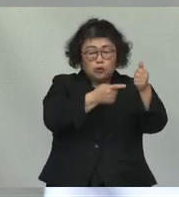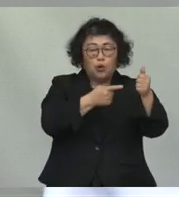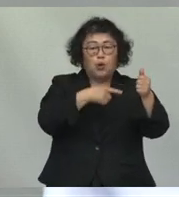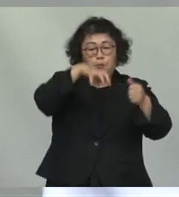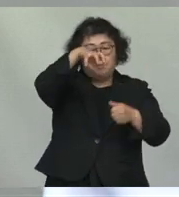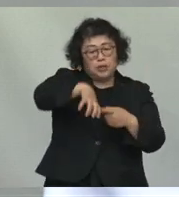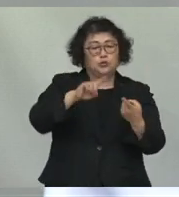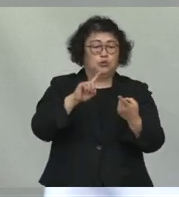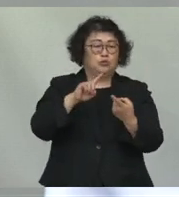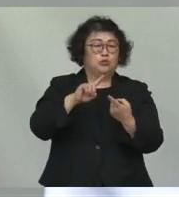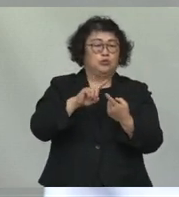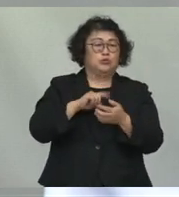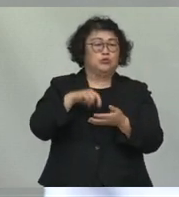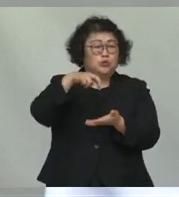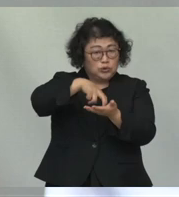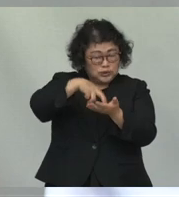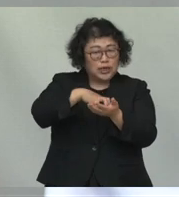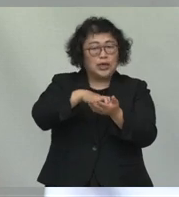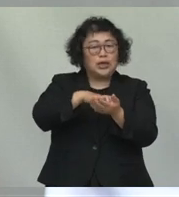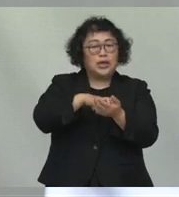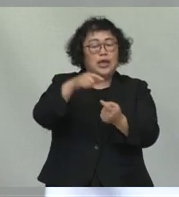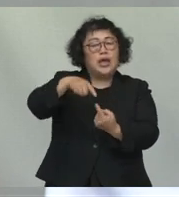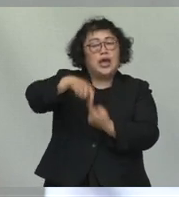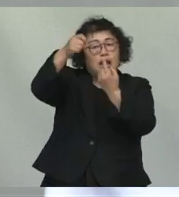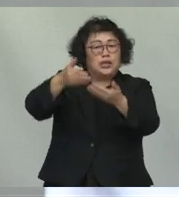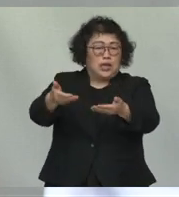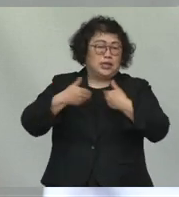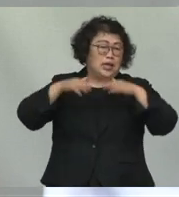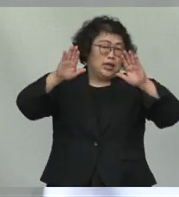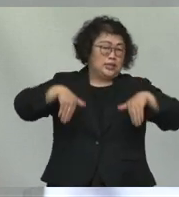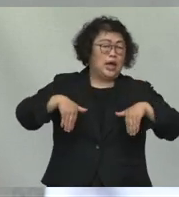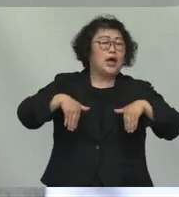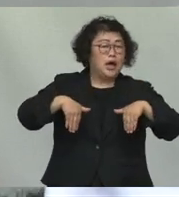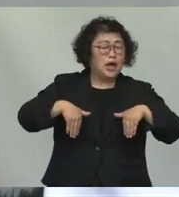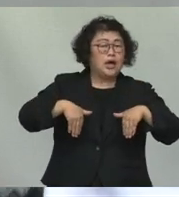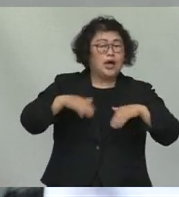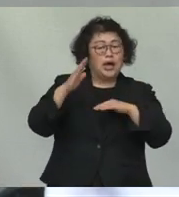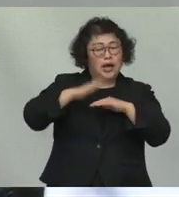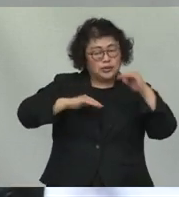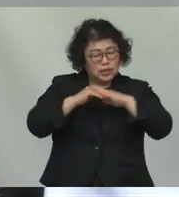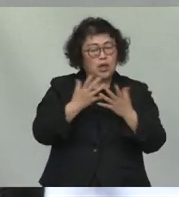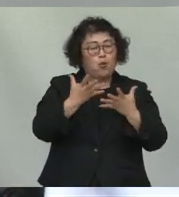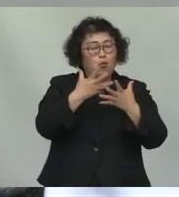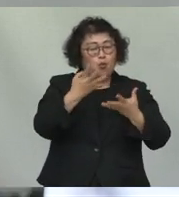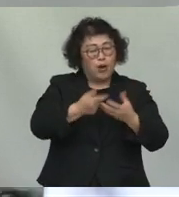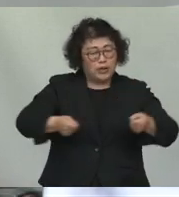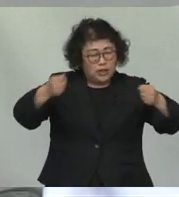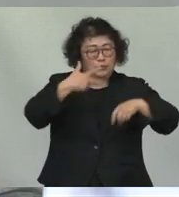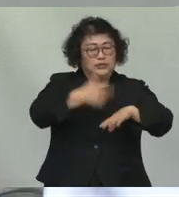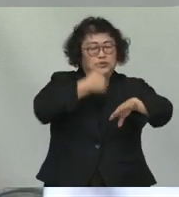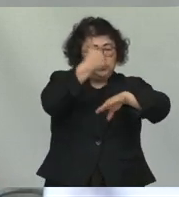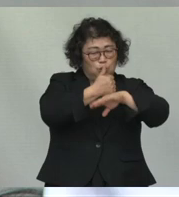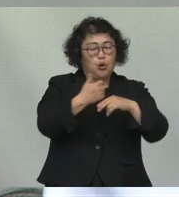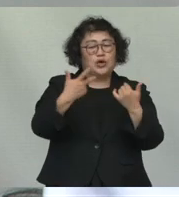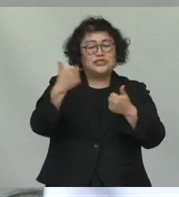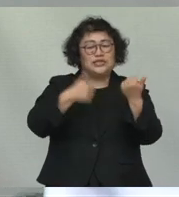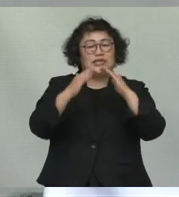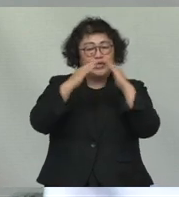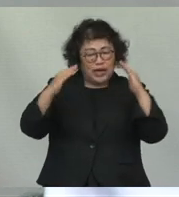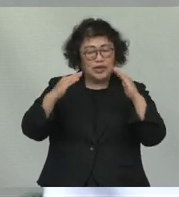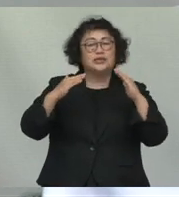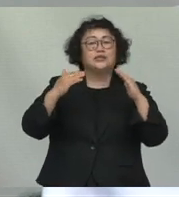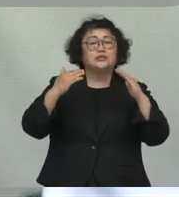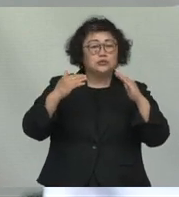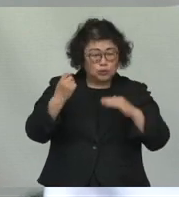として選んでいただいた重ねて渡辺市長さん、市議会、そ